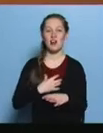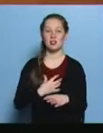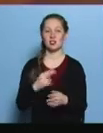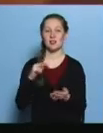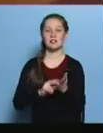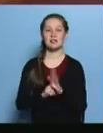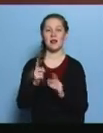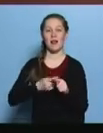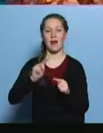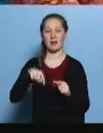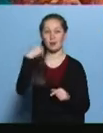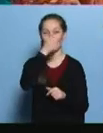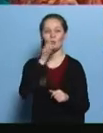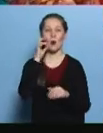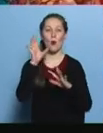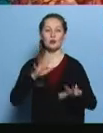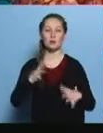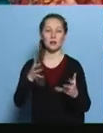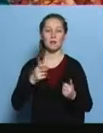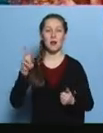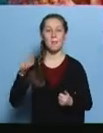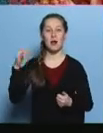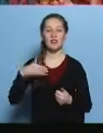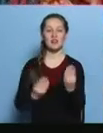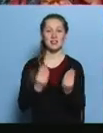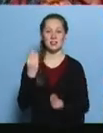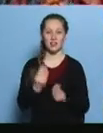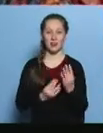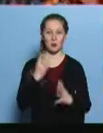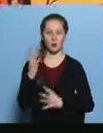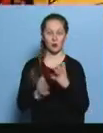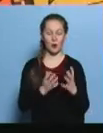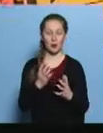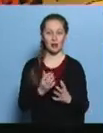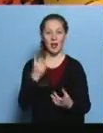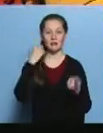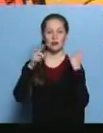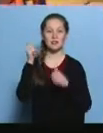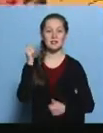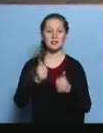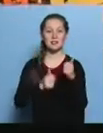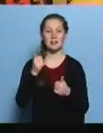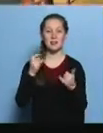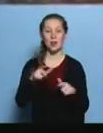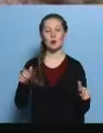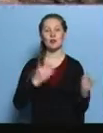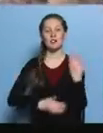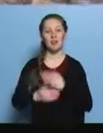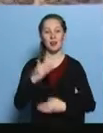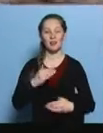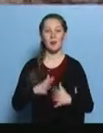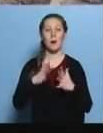этот год. Осенью Ижевск принимал международные паралимпийские игры. Специально к творческим состязаниям для людей с инвалидностью по